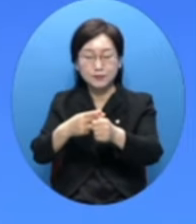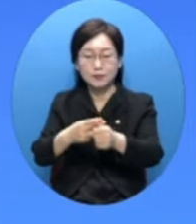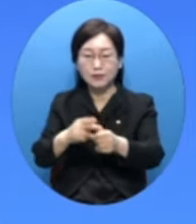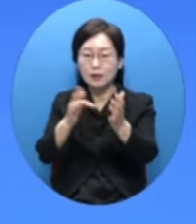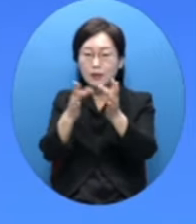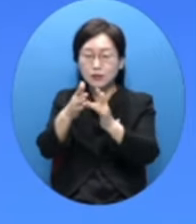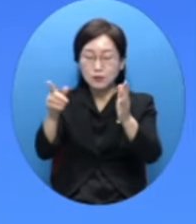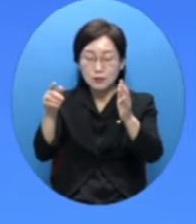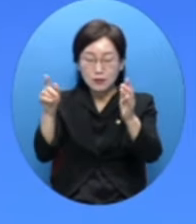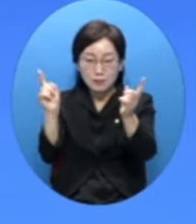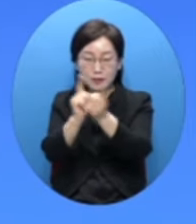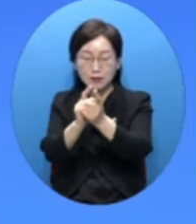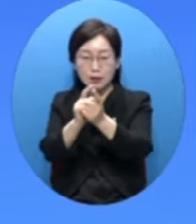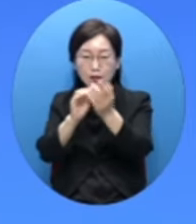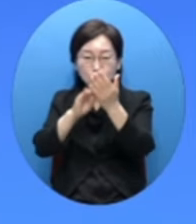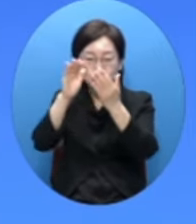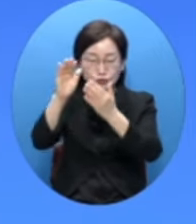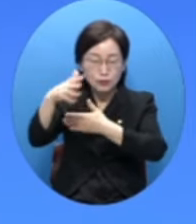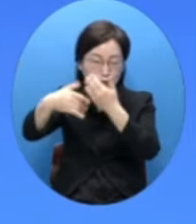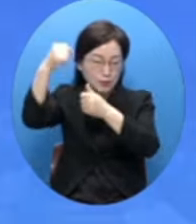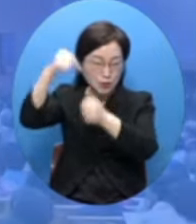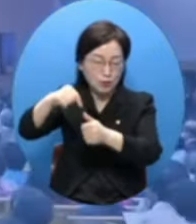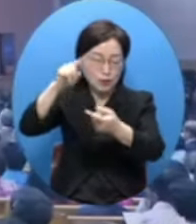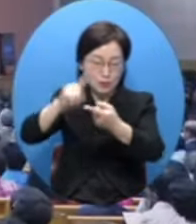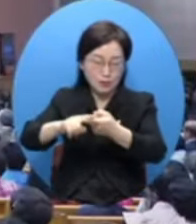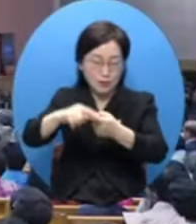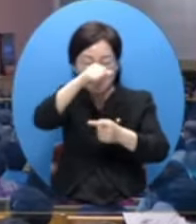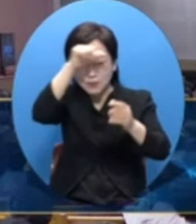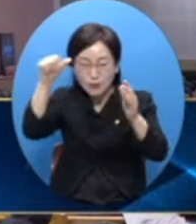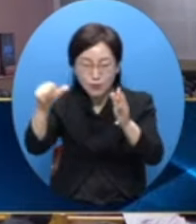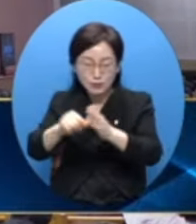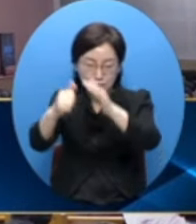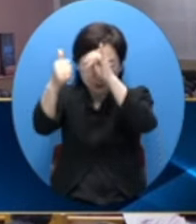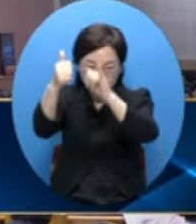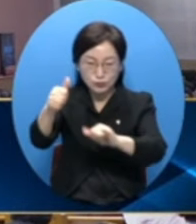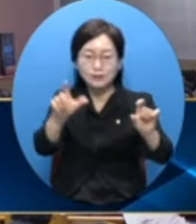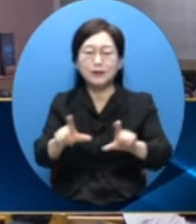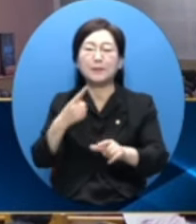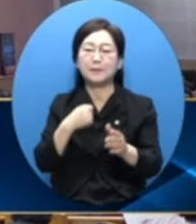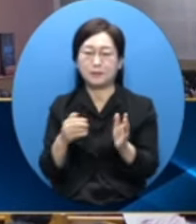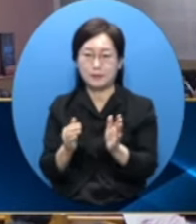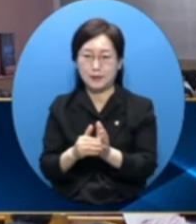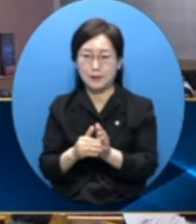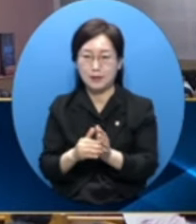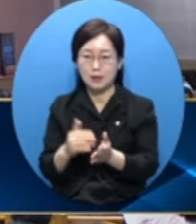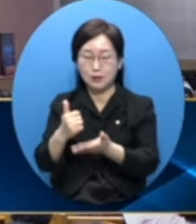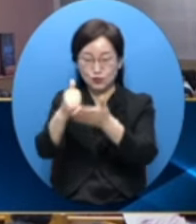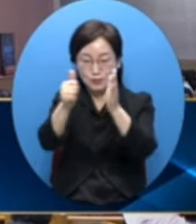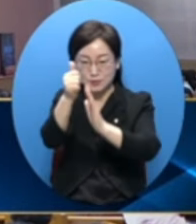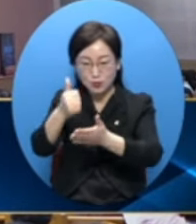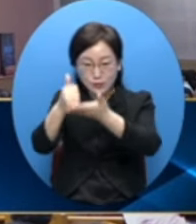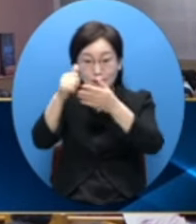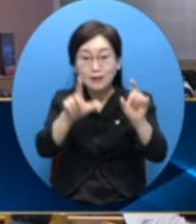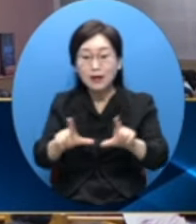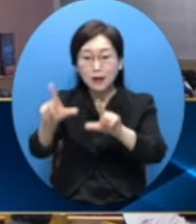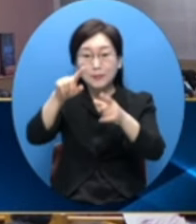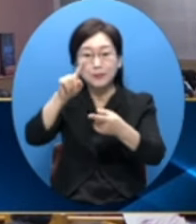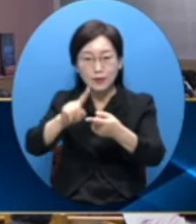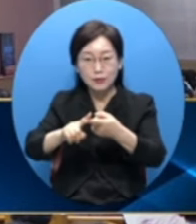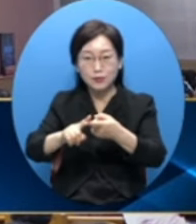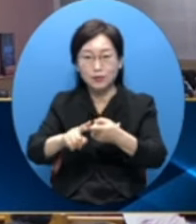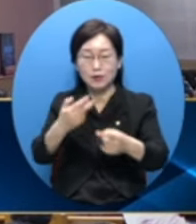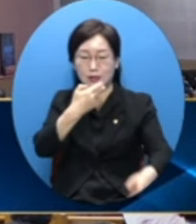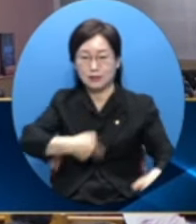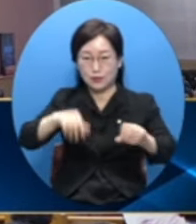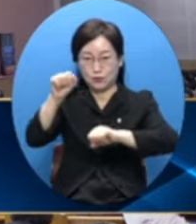만난 다음 사명에 붙잡혀 한평생 주님을 섬기는 삶을 살았습니다. 그는 주님을 섬기는 삶에 대해서 사도행전 20장